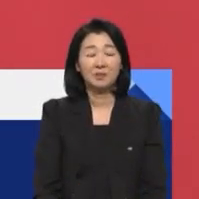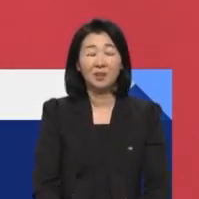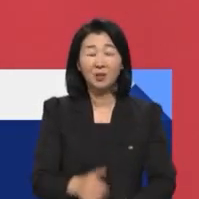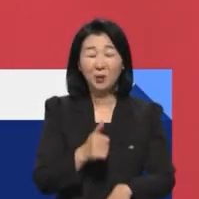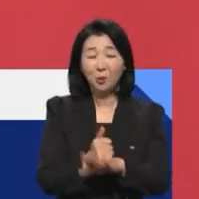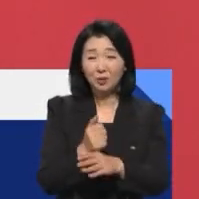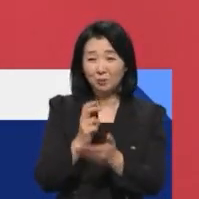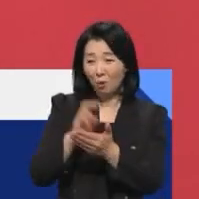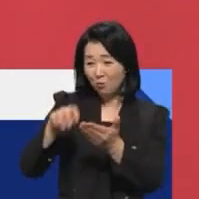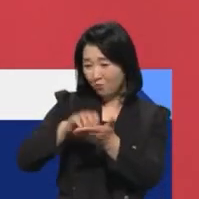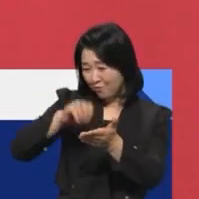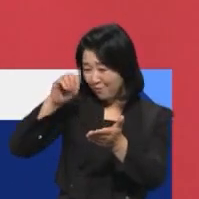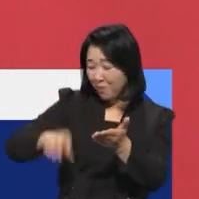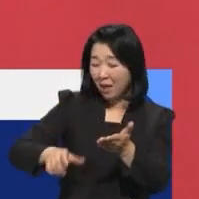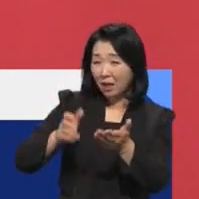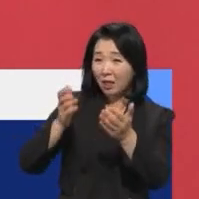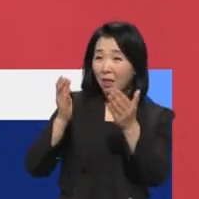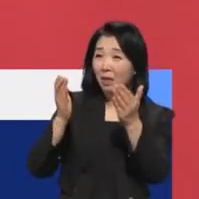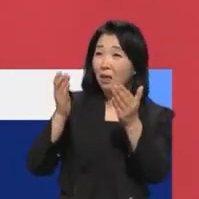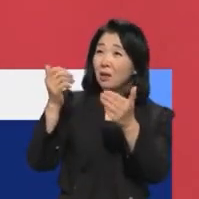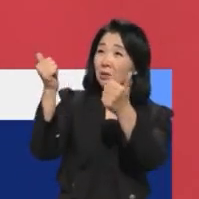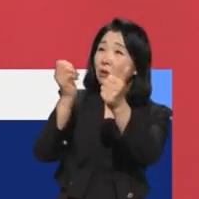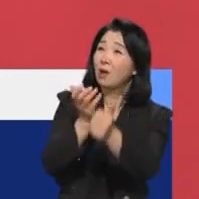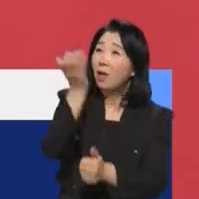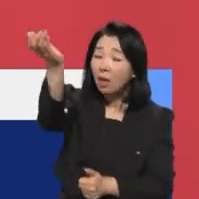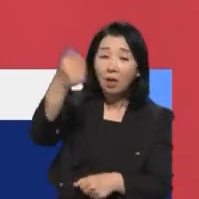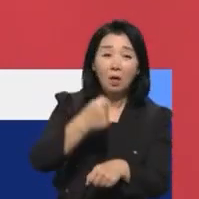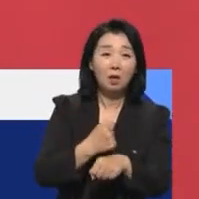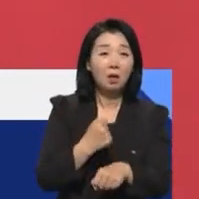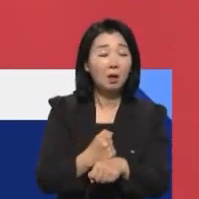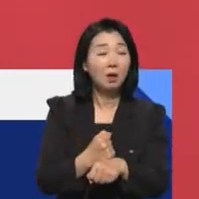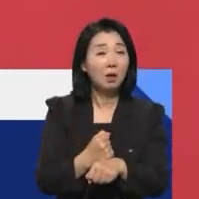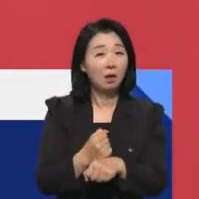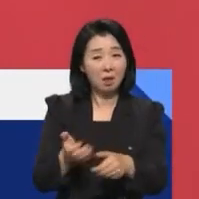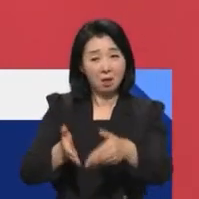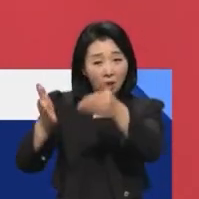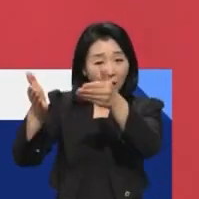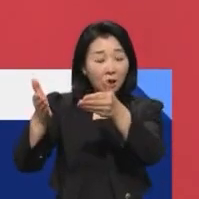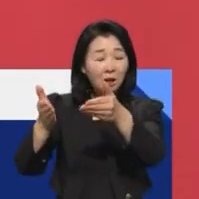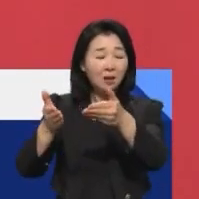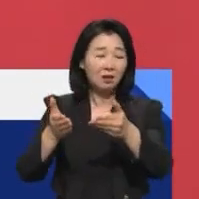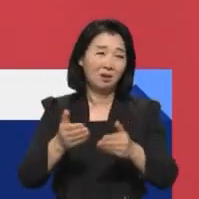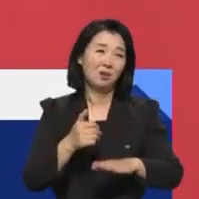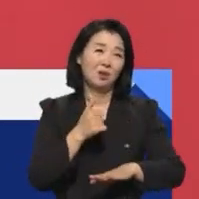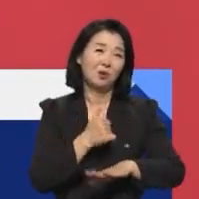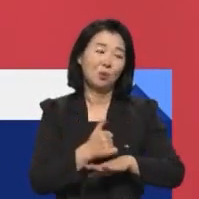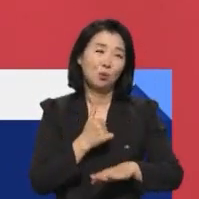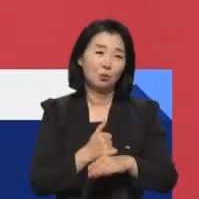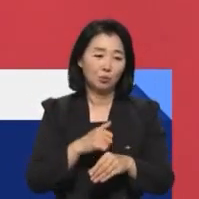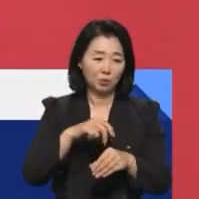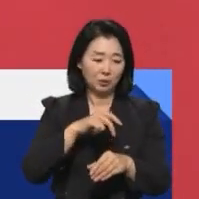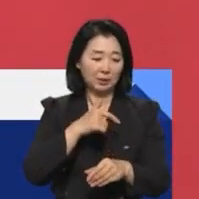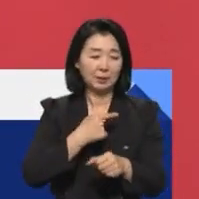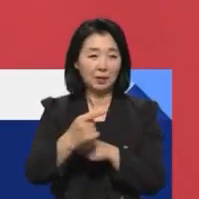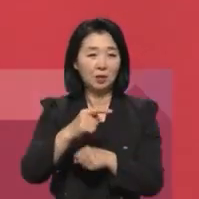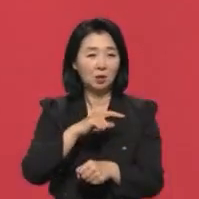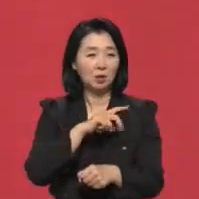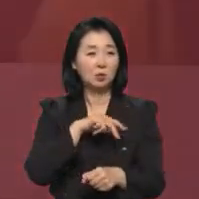있는데 내년 4월 총선에서 국민들의 엄중한 심판을 피해갈 길이 없을 것이라고